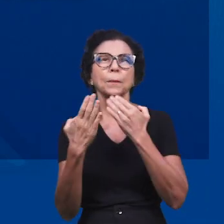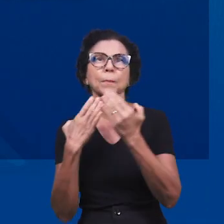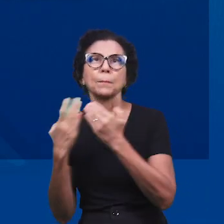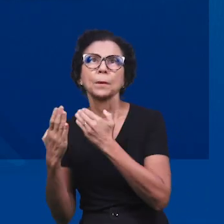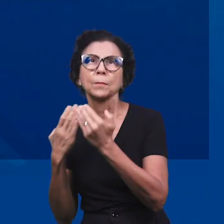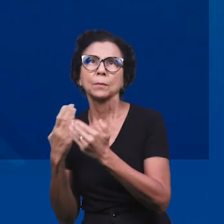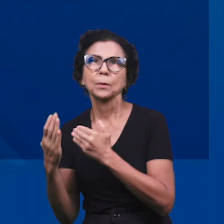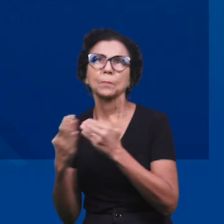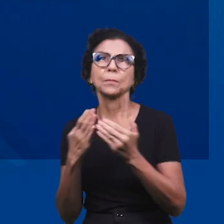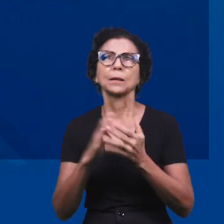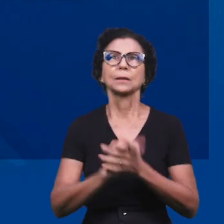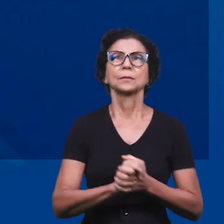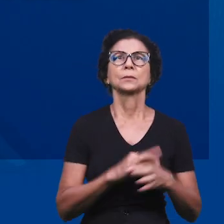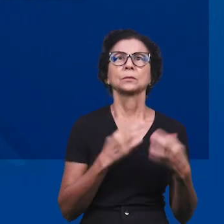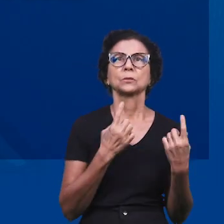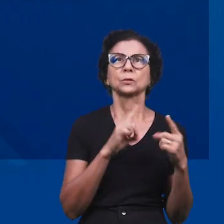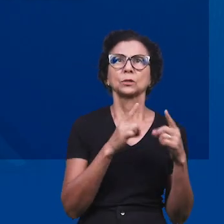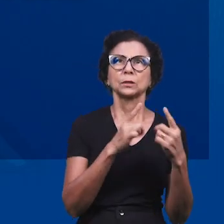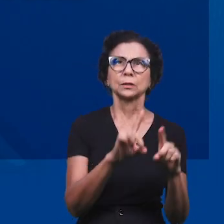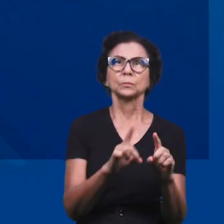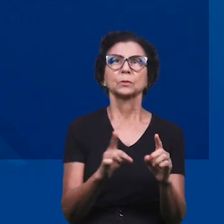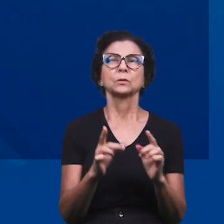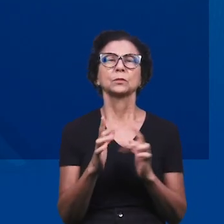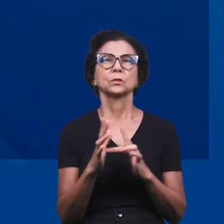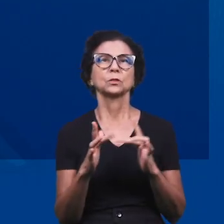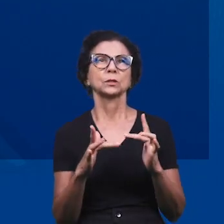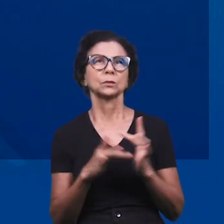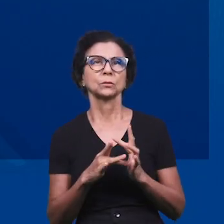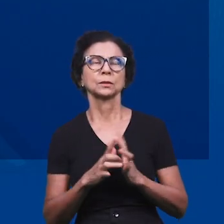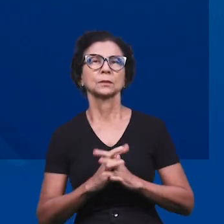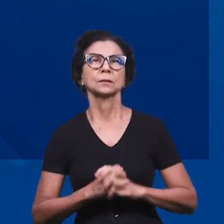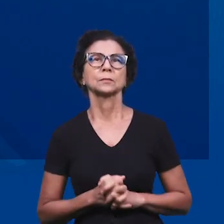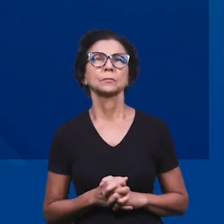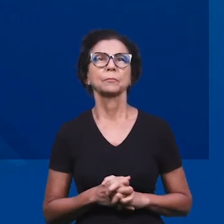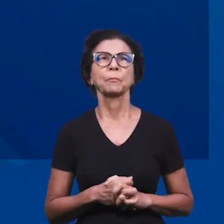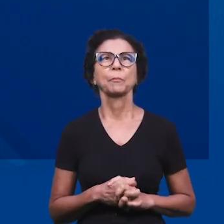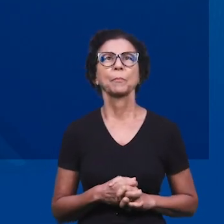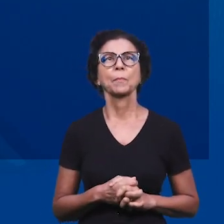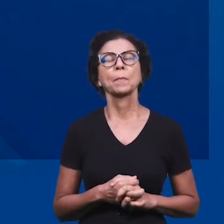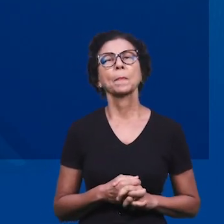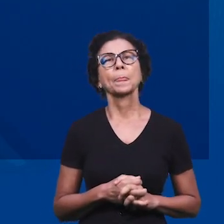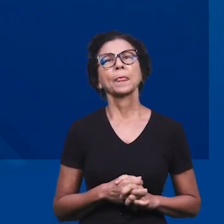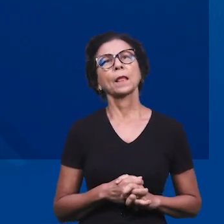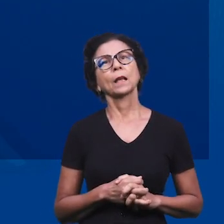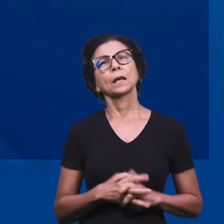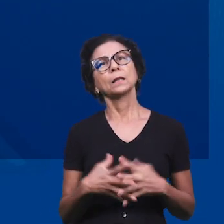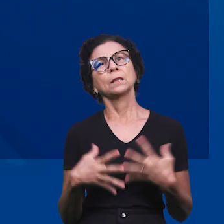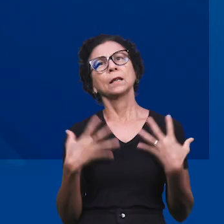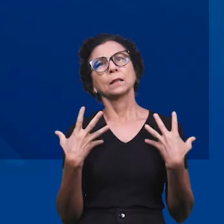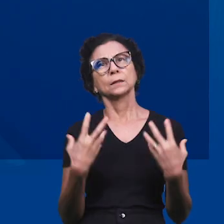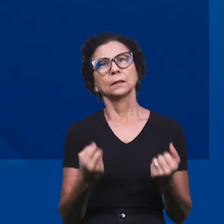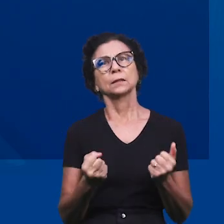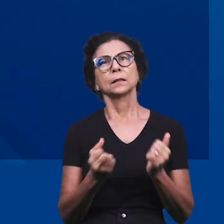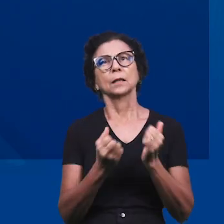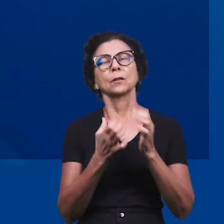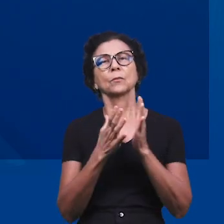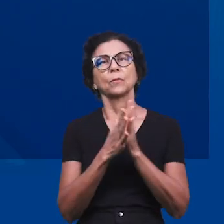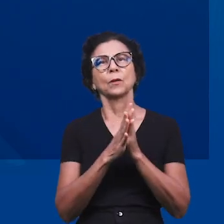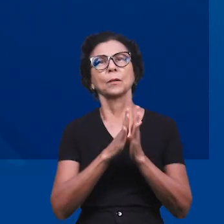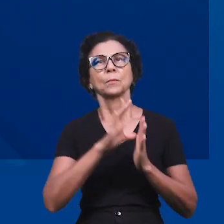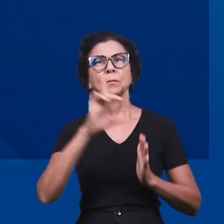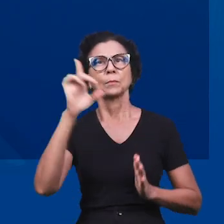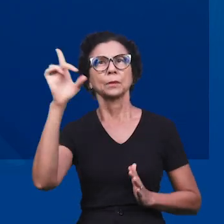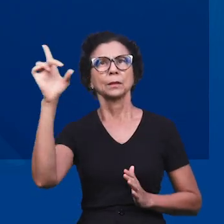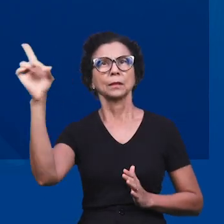для людей, окружавших, и кто уверовал, те принимали это Слово